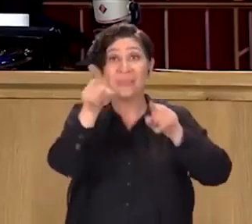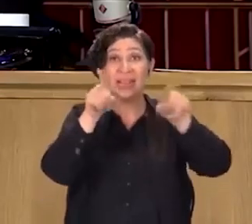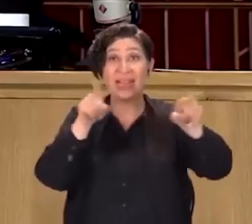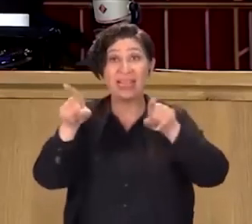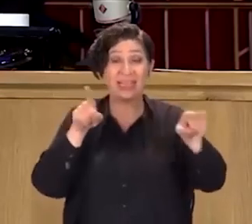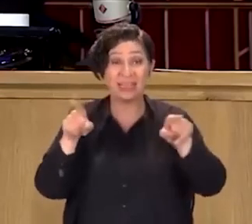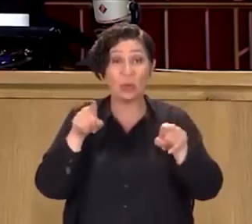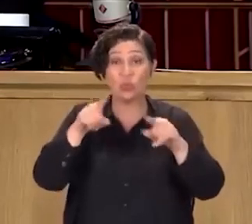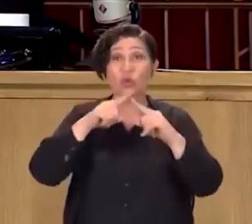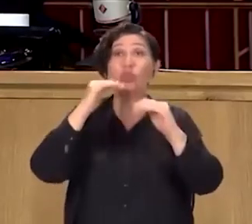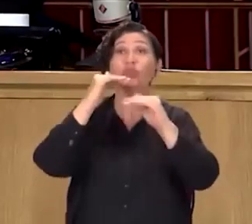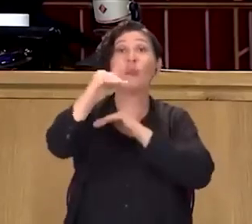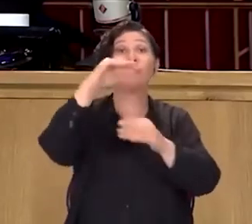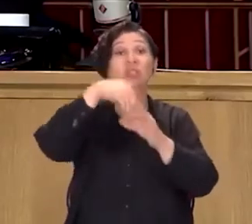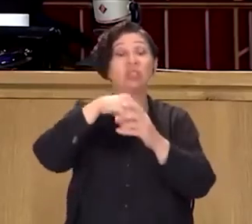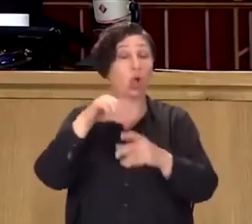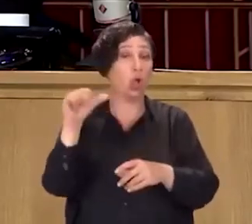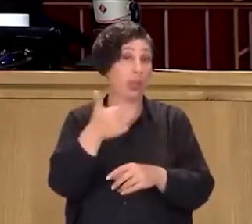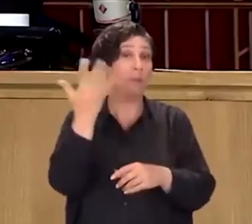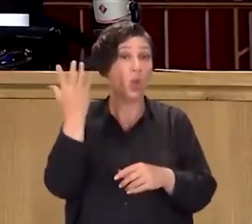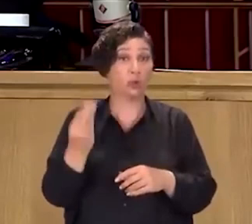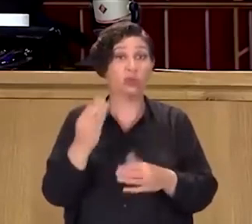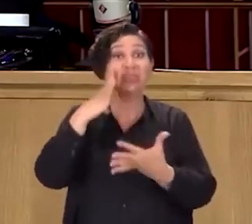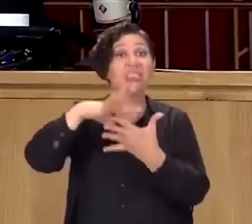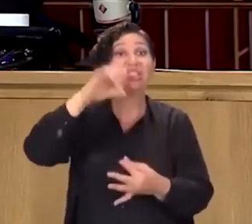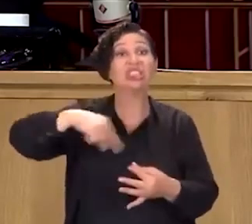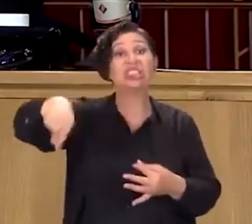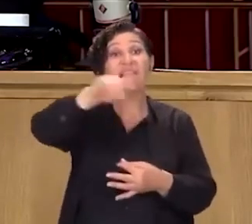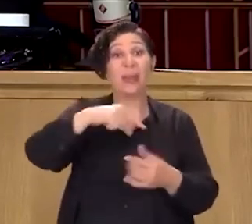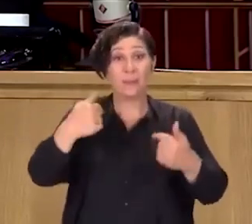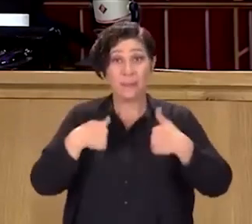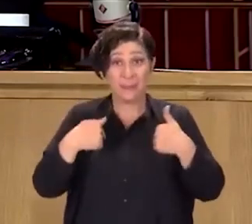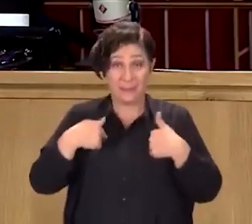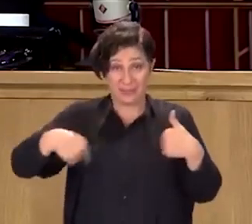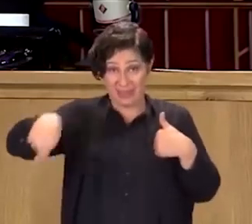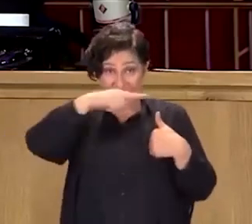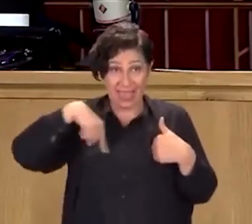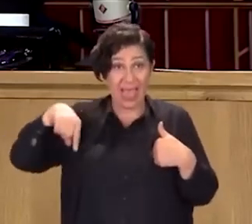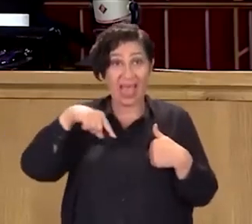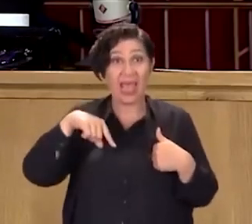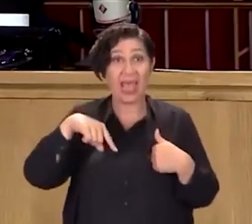birilerinin bu toplumda önemli olmuş kişilerin bize